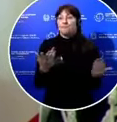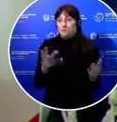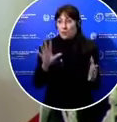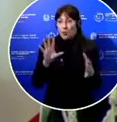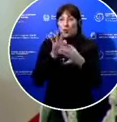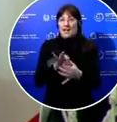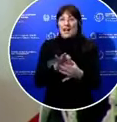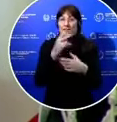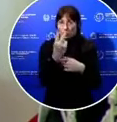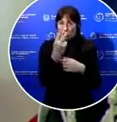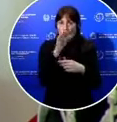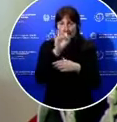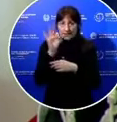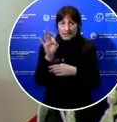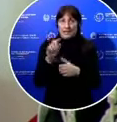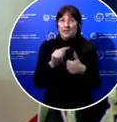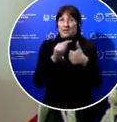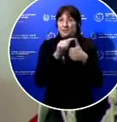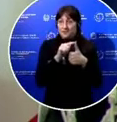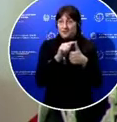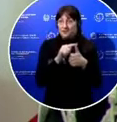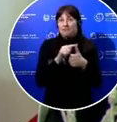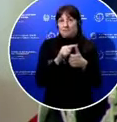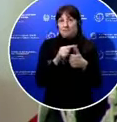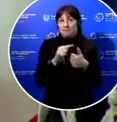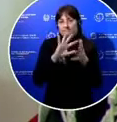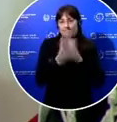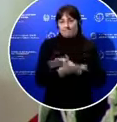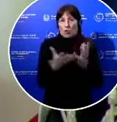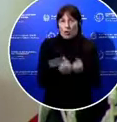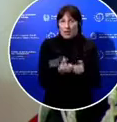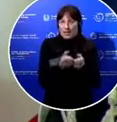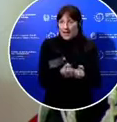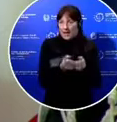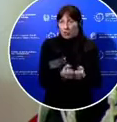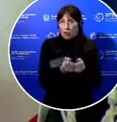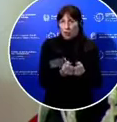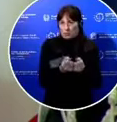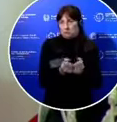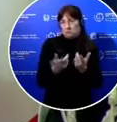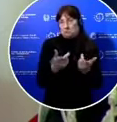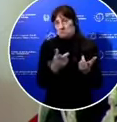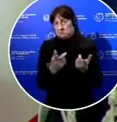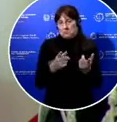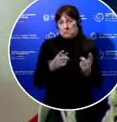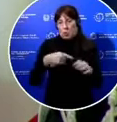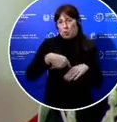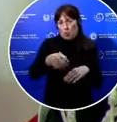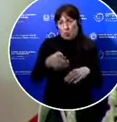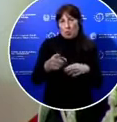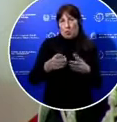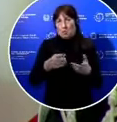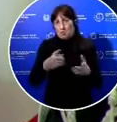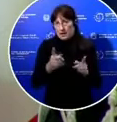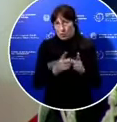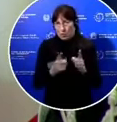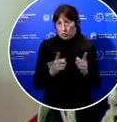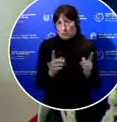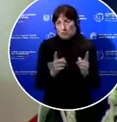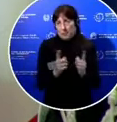priorità in termini di fattibilità e praticabilità sul lungo, medio e breve periodo e il